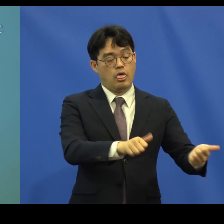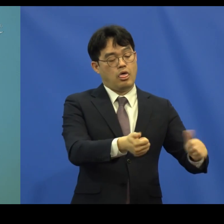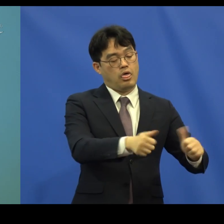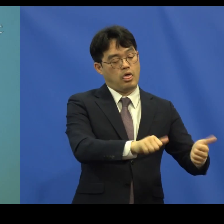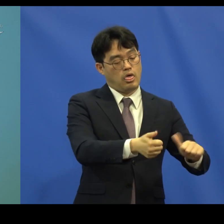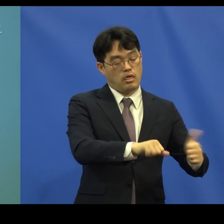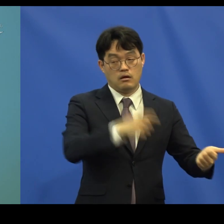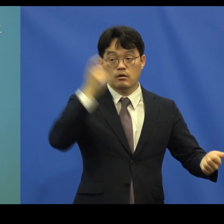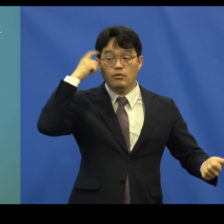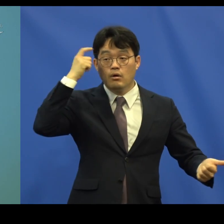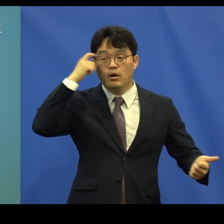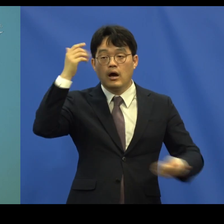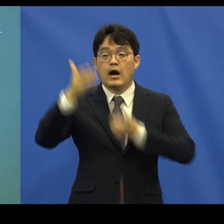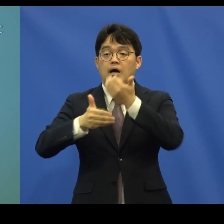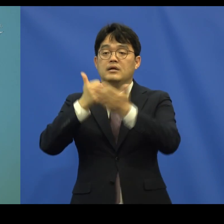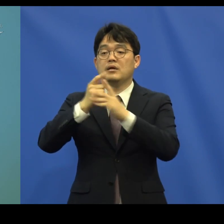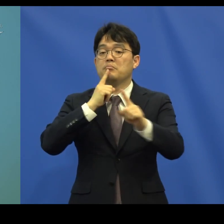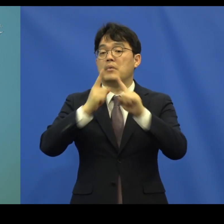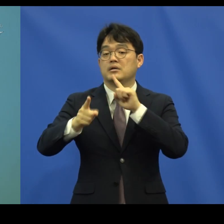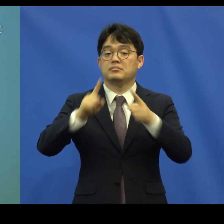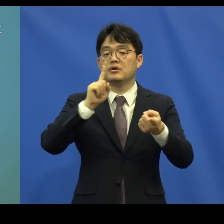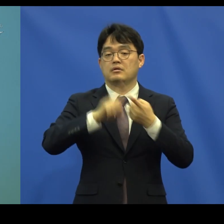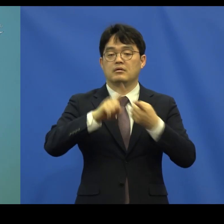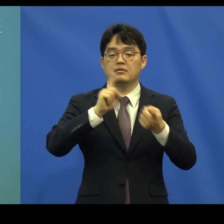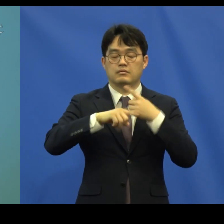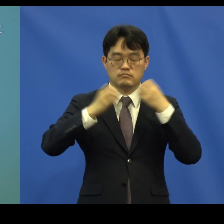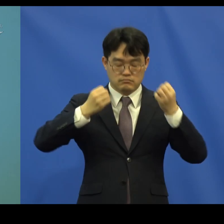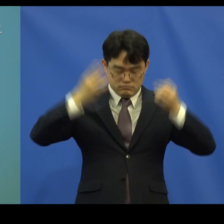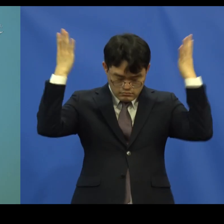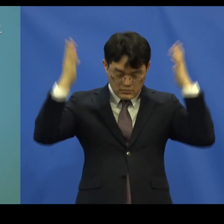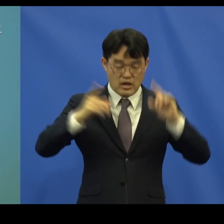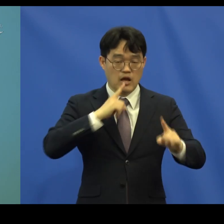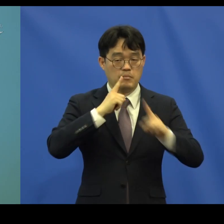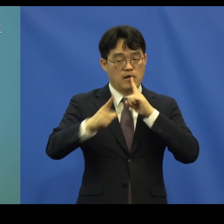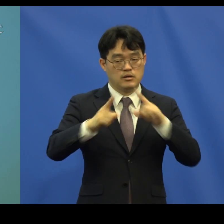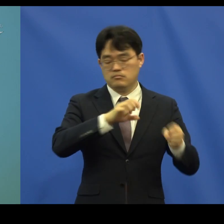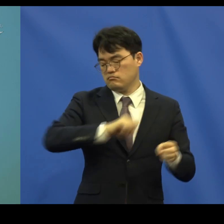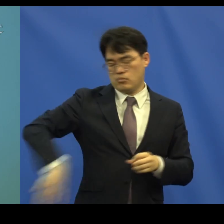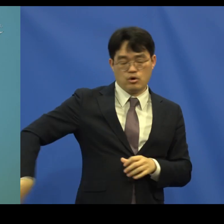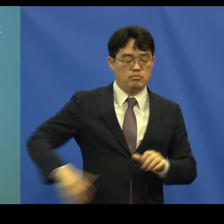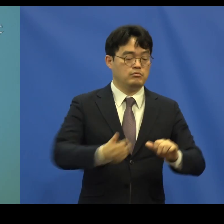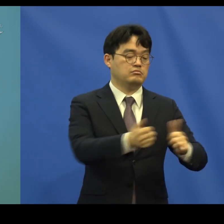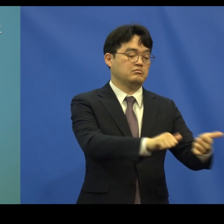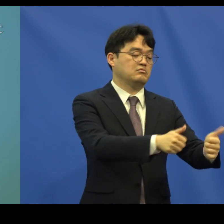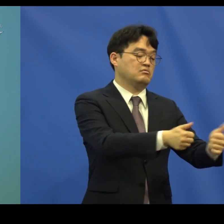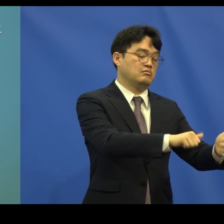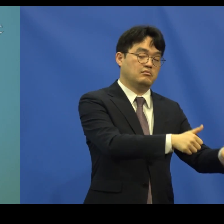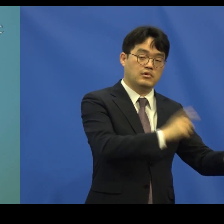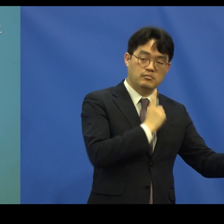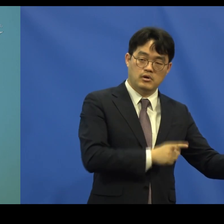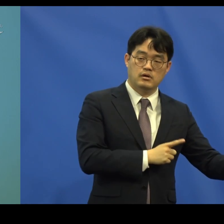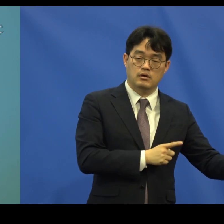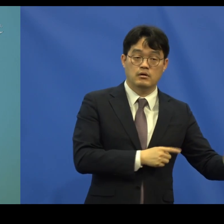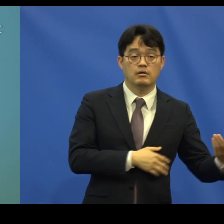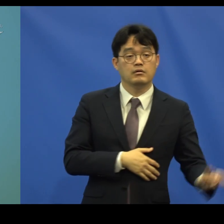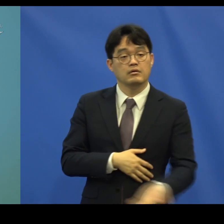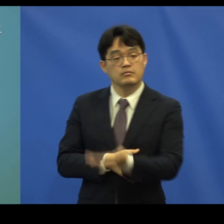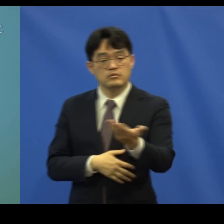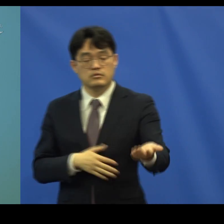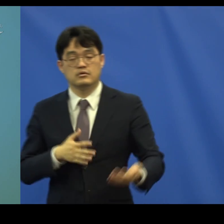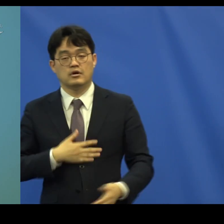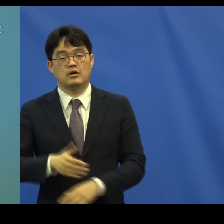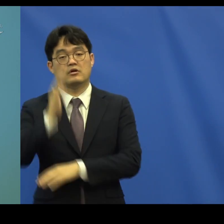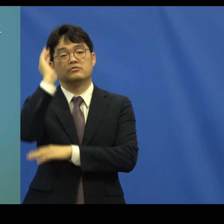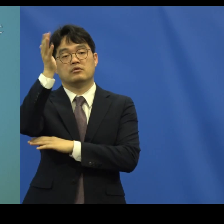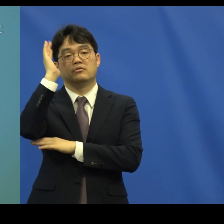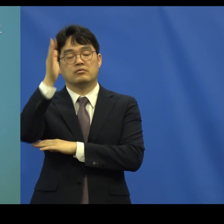소홀히 했기 때문입니다. 죽어가는 교회는 말씀으로부터 멀어지는 겁니다. 여러분, 말씀이 귀에 들어오지 않으면 지금 나는 어떻게